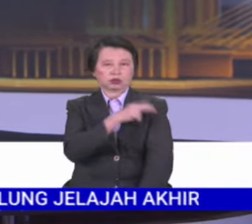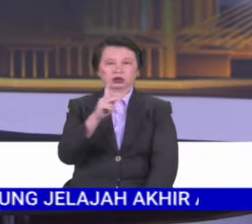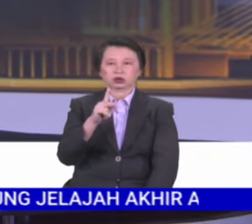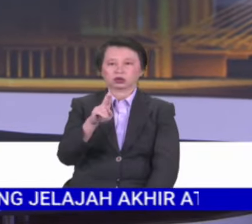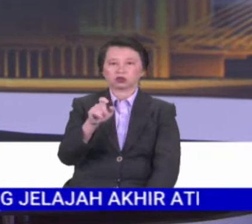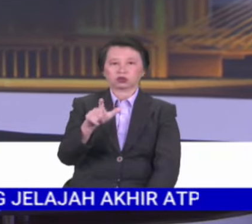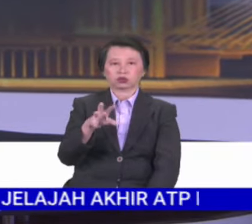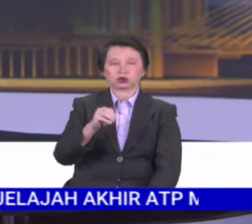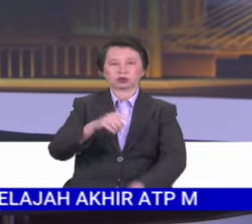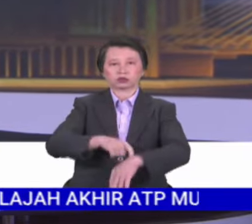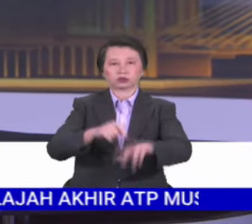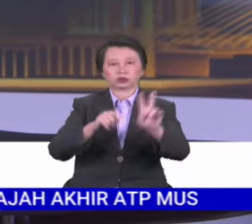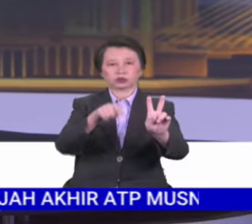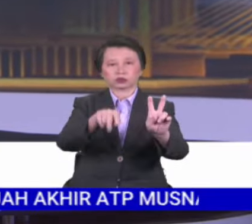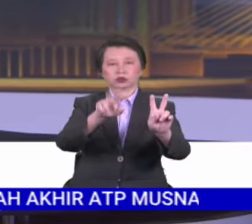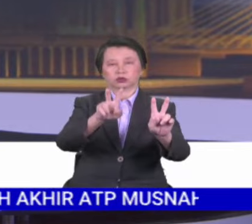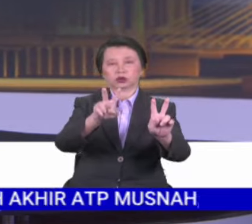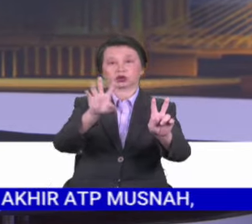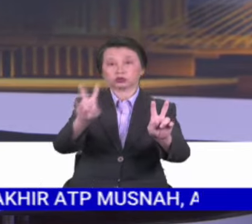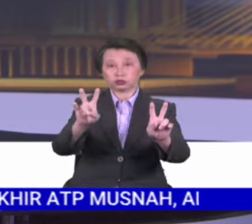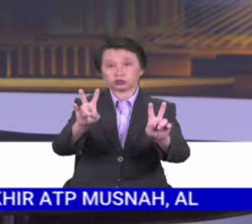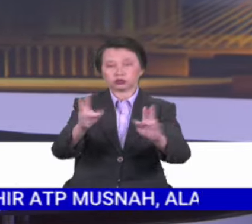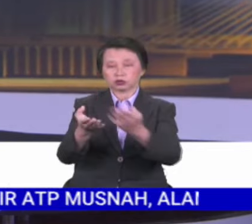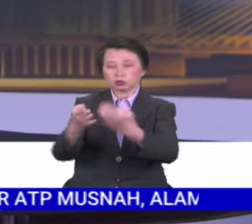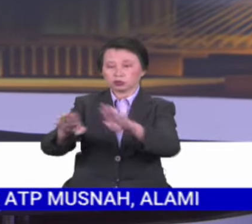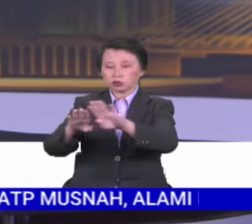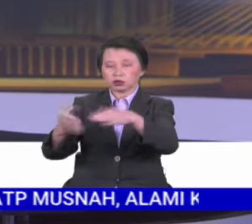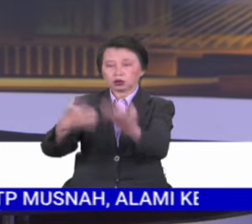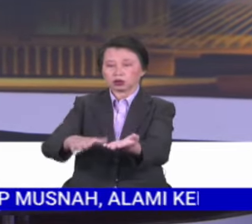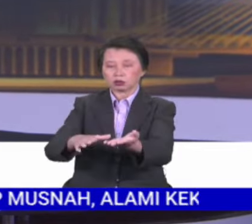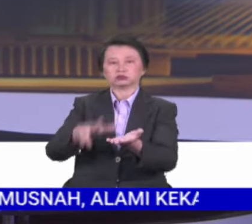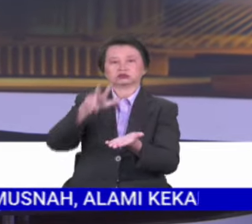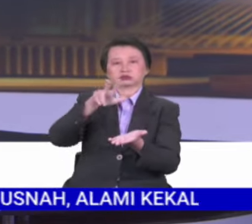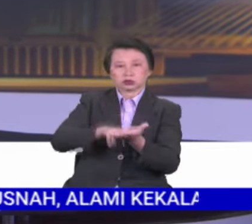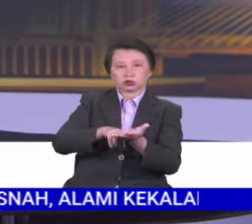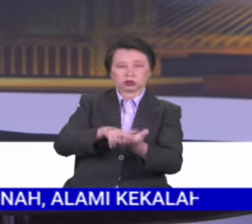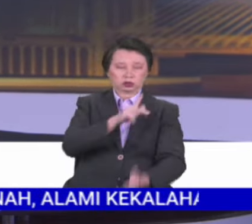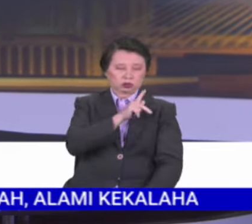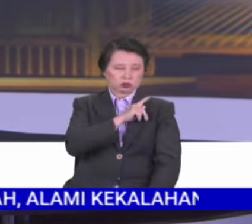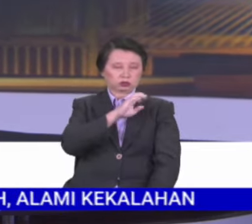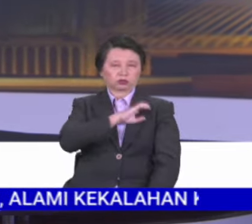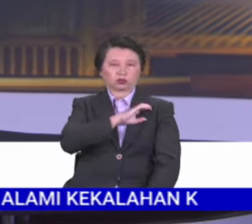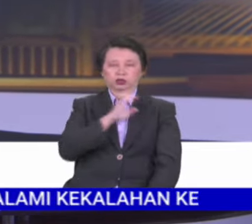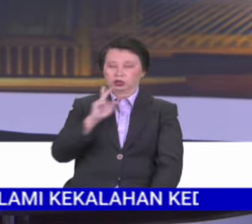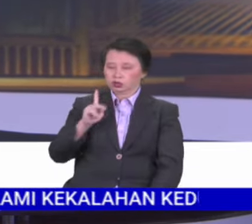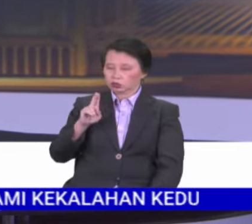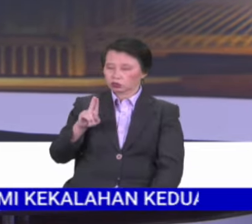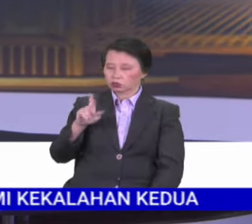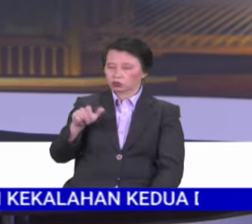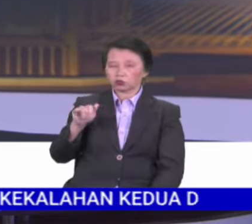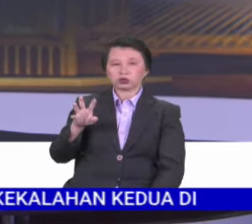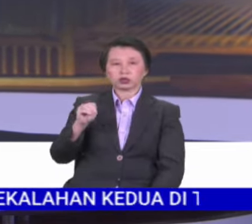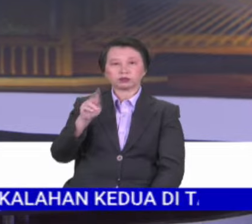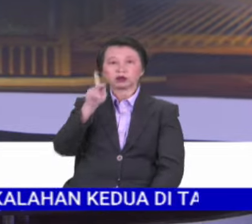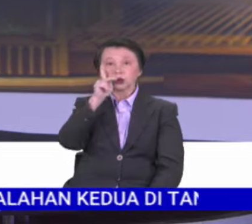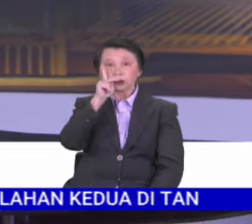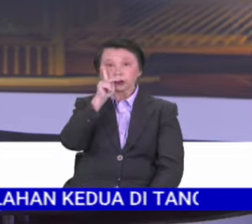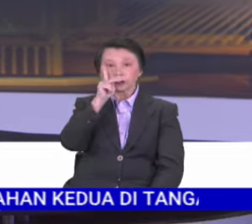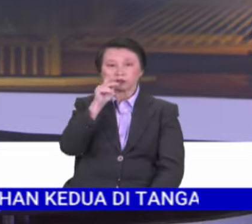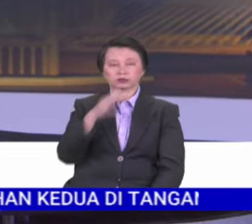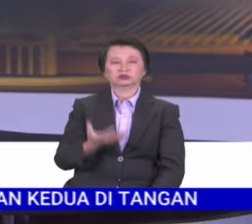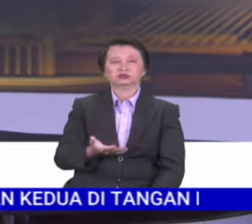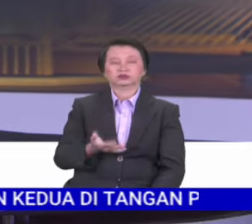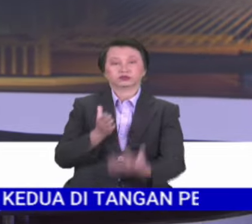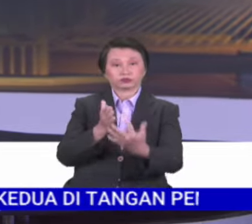pukul 2.27 petang tadi. Berita kematian itu disahkan Ketua Polis Daerah Kulim, Superintendent Muhammad Rizwan